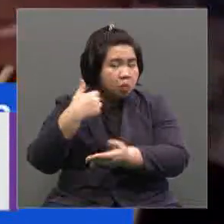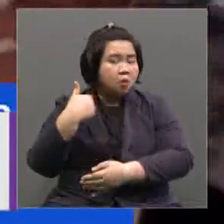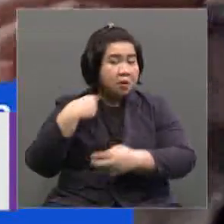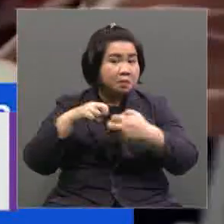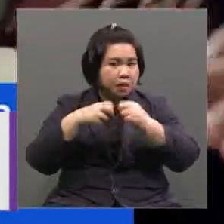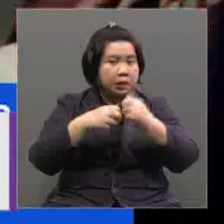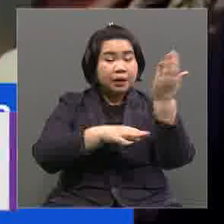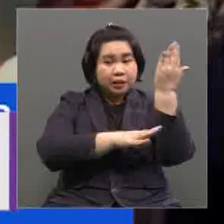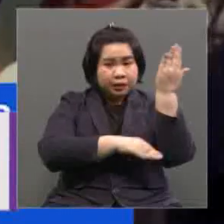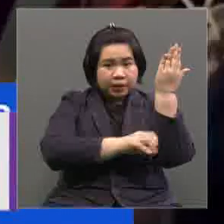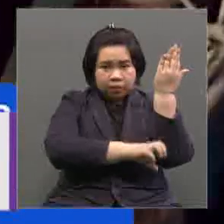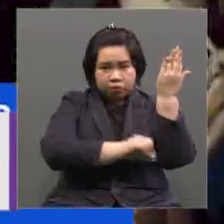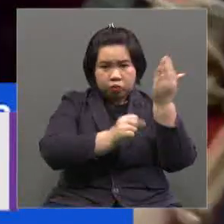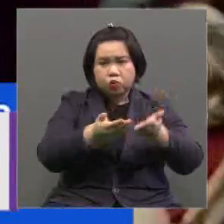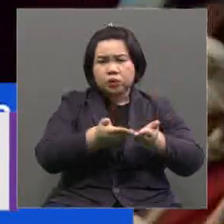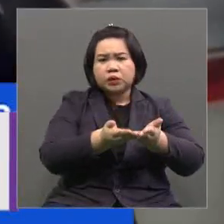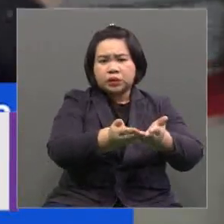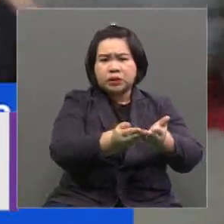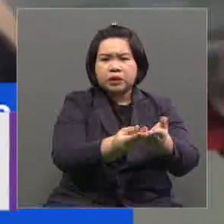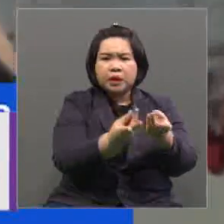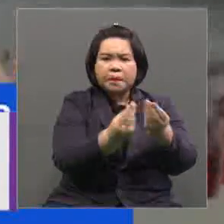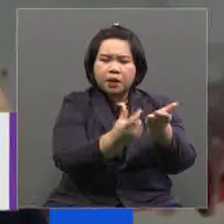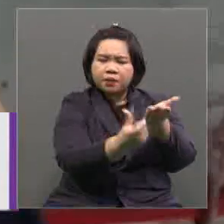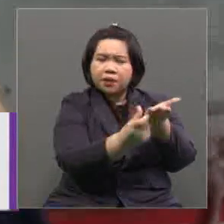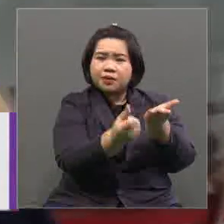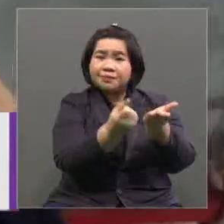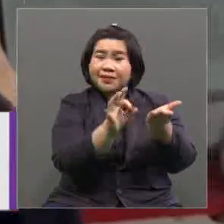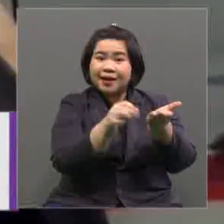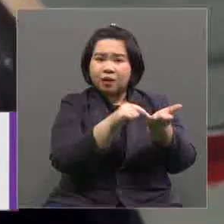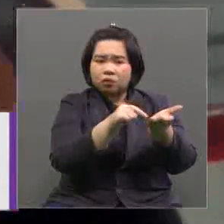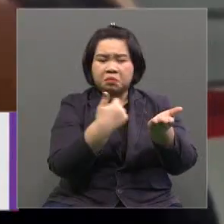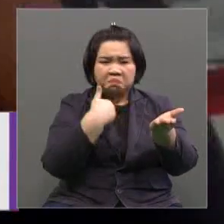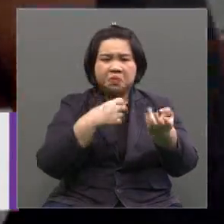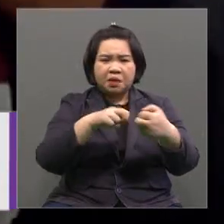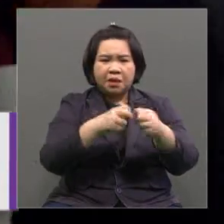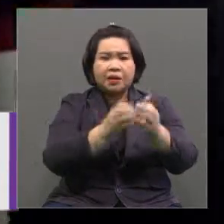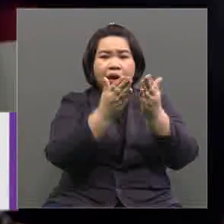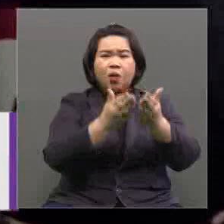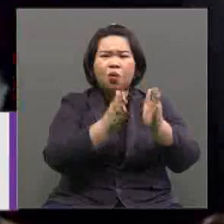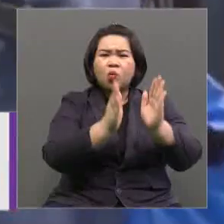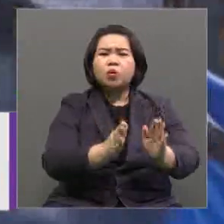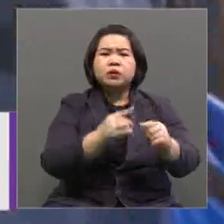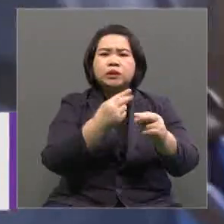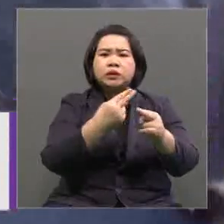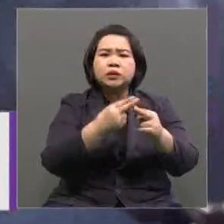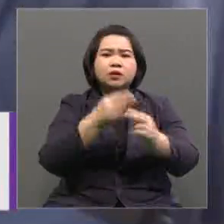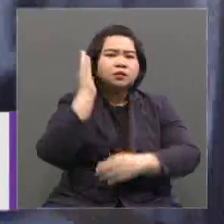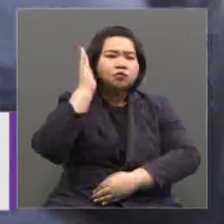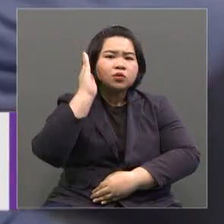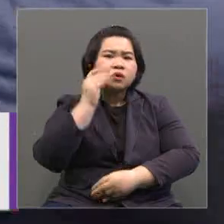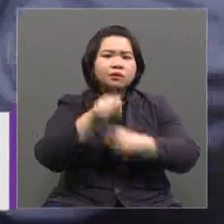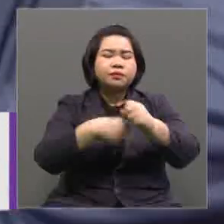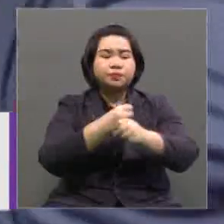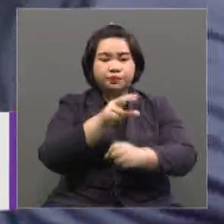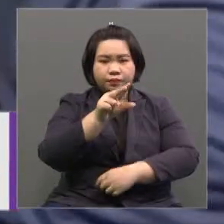คะว่าเรือวัฒนาสมุทร19ซึ่งเป็นเรืออวนลากได้เกิดเหตุลูกเรือประมงค่ะชื่อนายธินกรคงขำอ